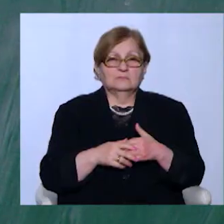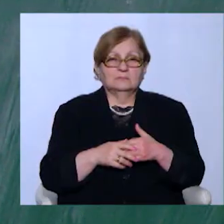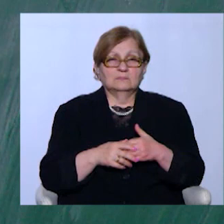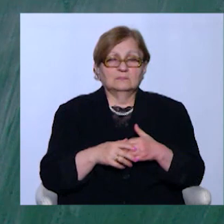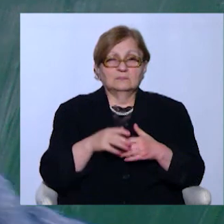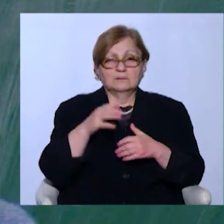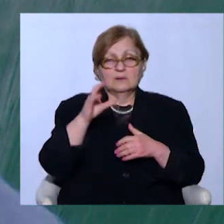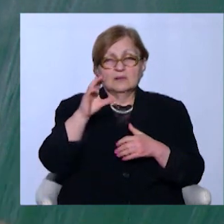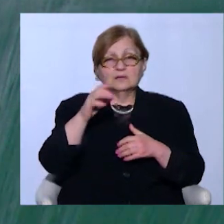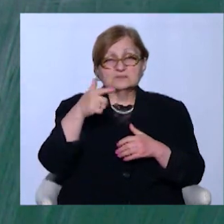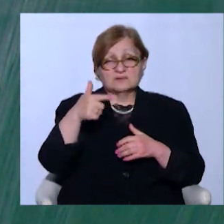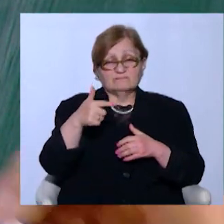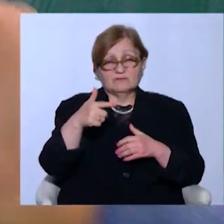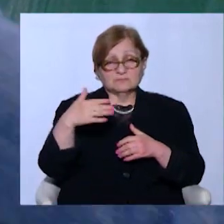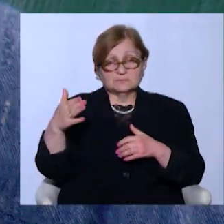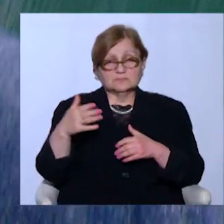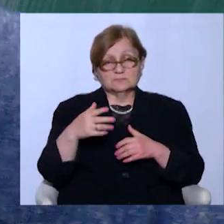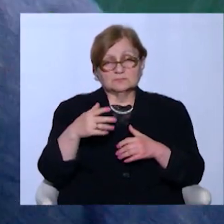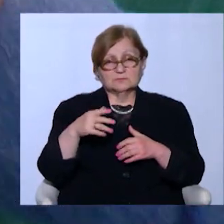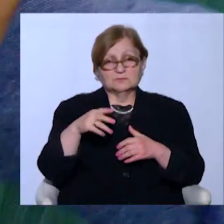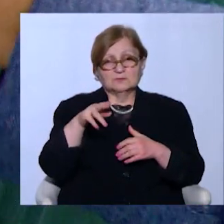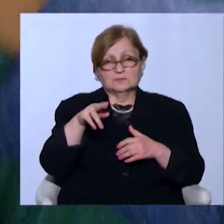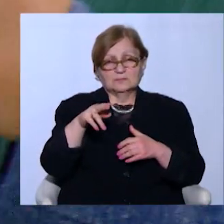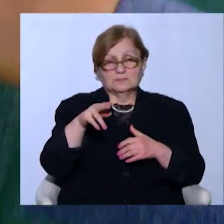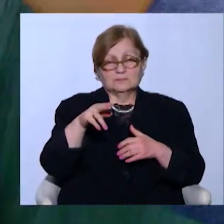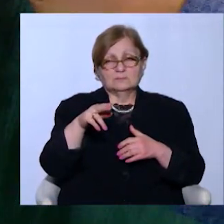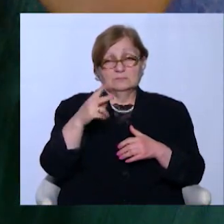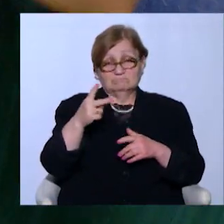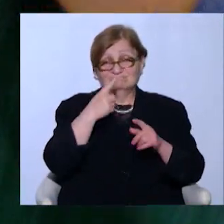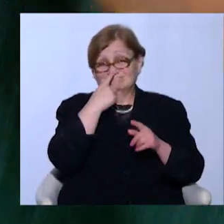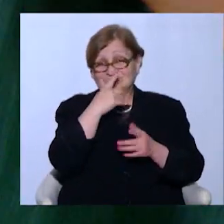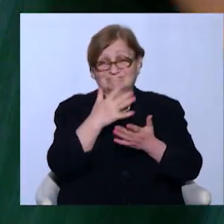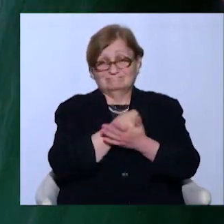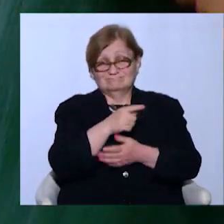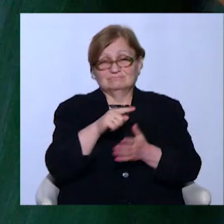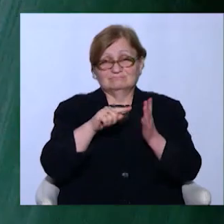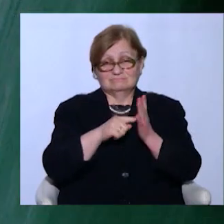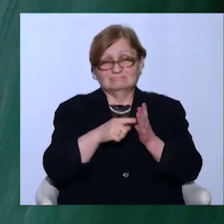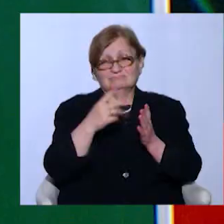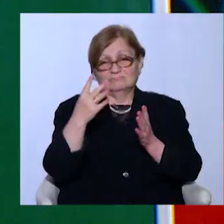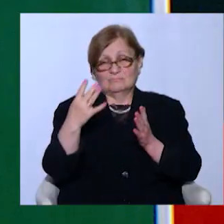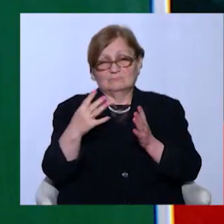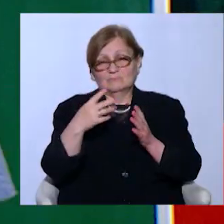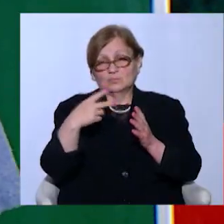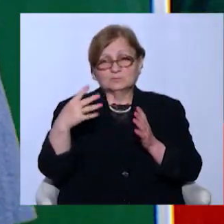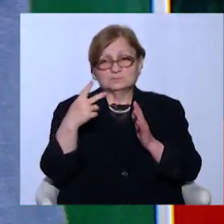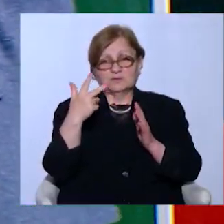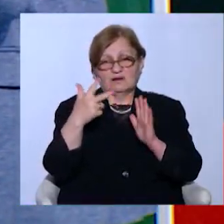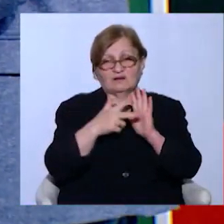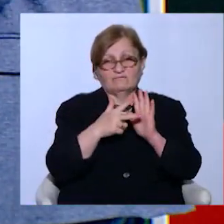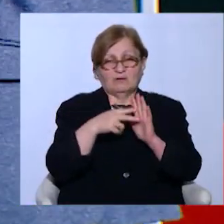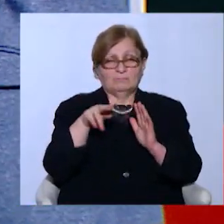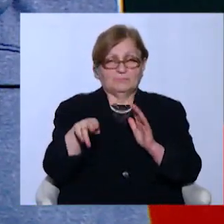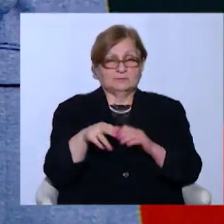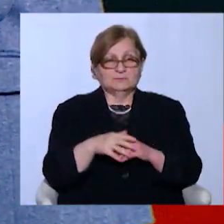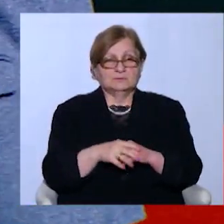ეს გვერდითი უდრის პიერელ ფორმულით π, რადიუსი ახლახანს ვიპოვეთ 2, მსახველი კი 4 იყო, ანუ 8 π. საბოლოოდ